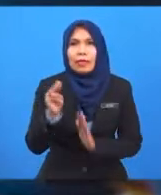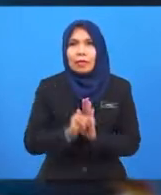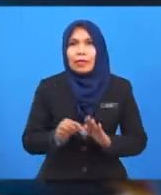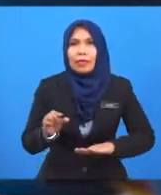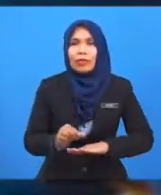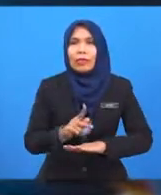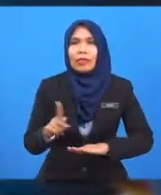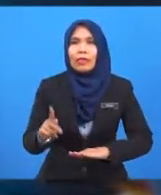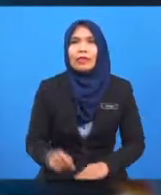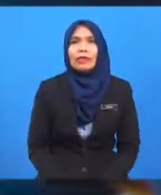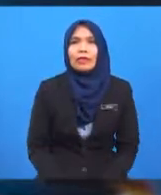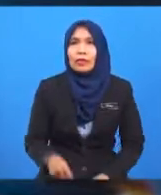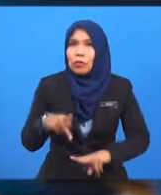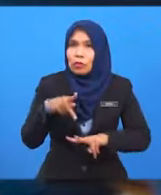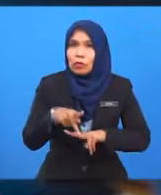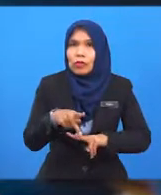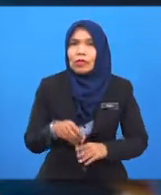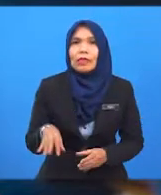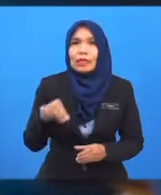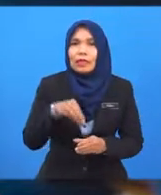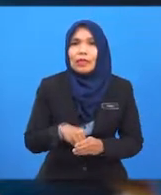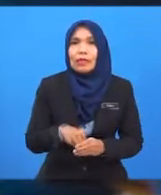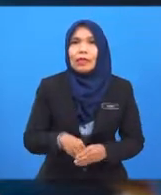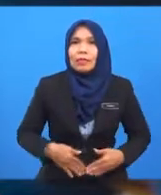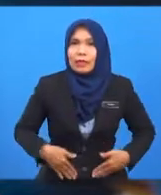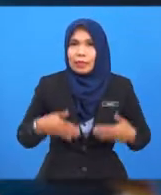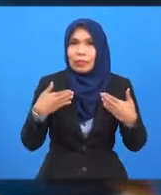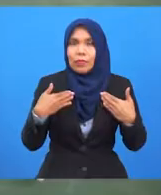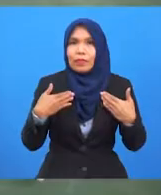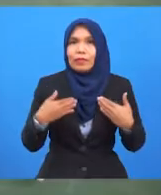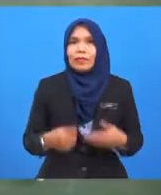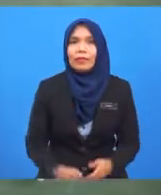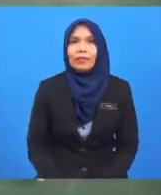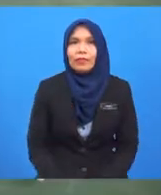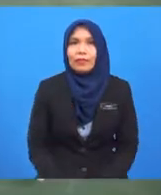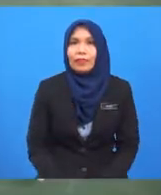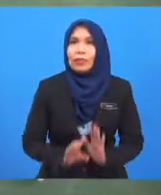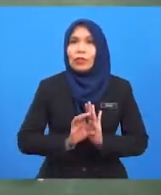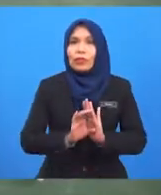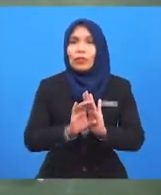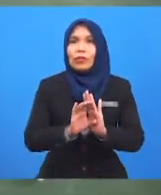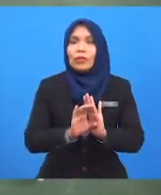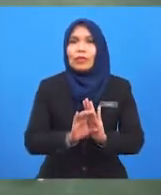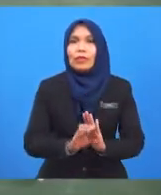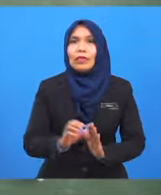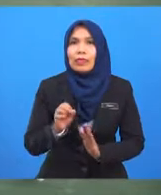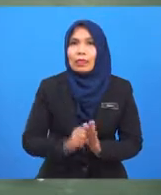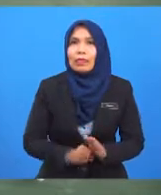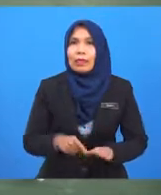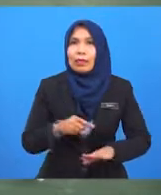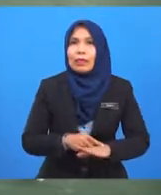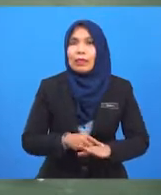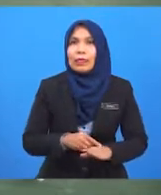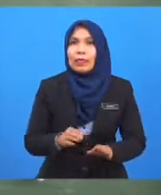tuas dalam kehidupan seharian? Contohnya, semasa kita membuka penutup